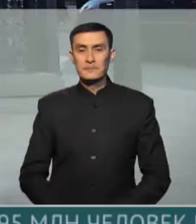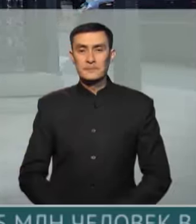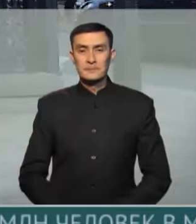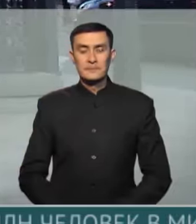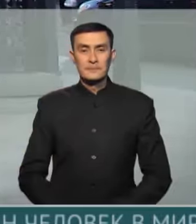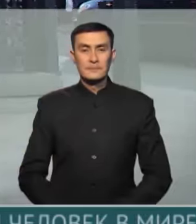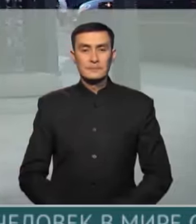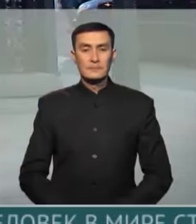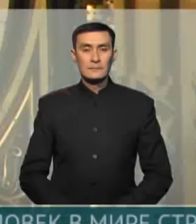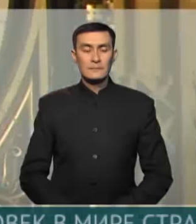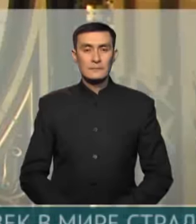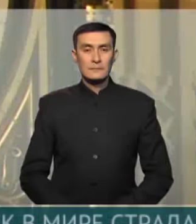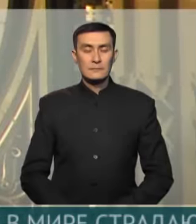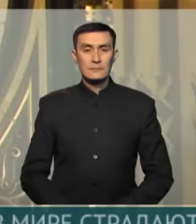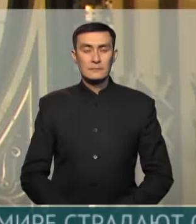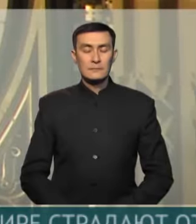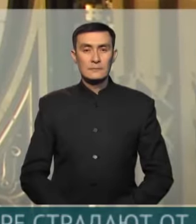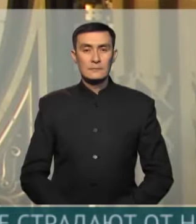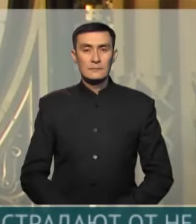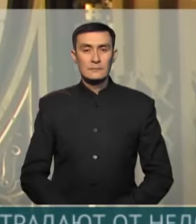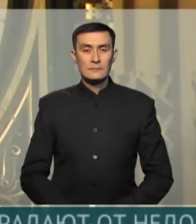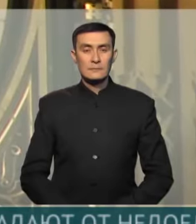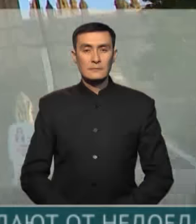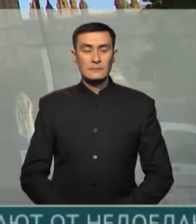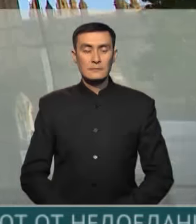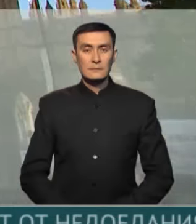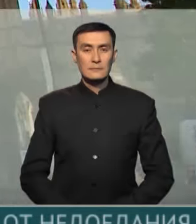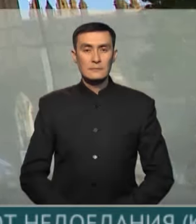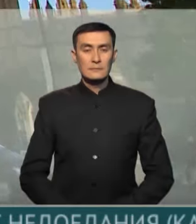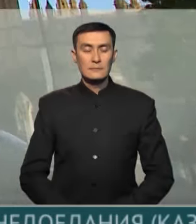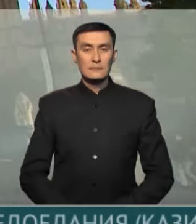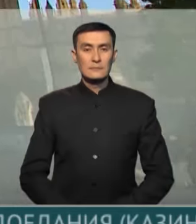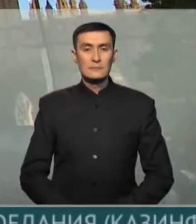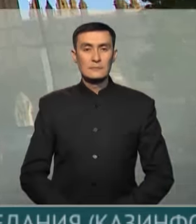Меделбеков, Дулат Интибеков при поддержке телерадиокомплекса президента «Хабар, Лондон».